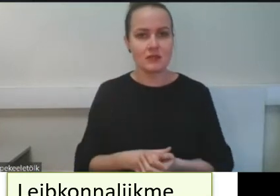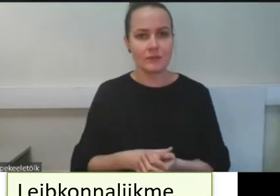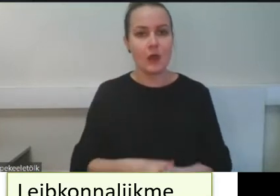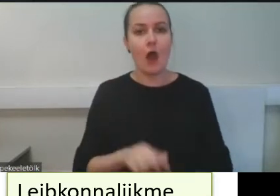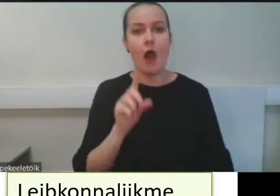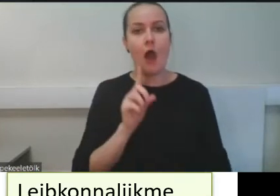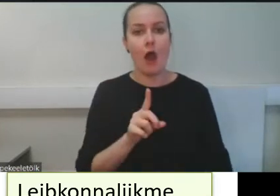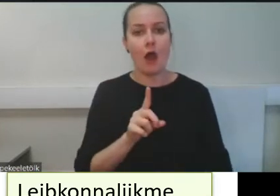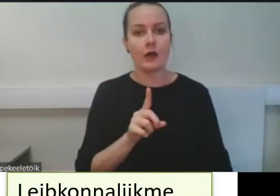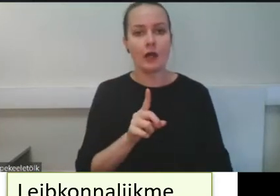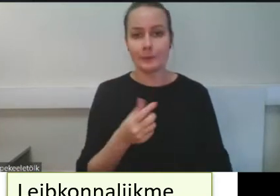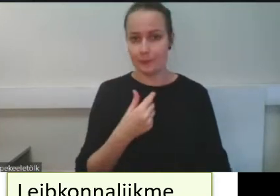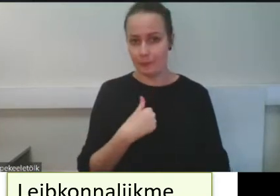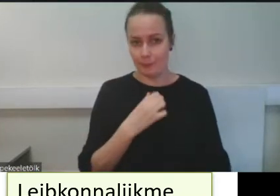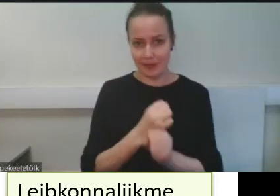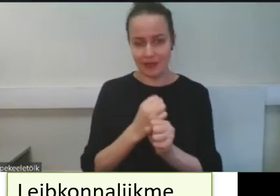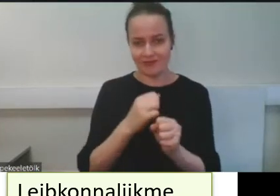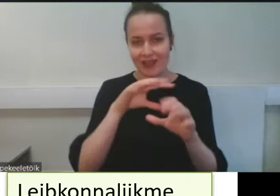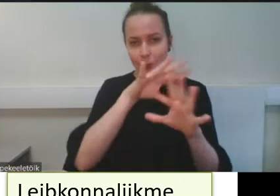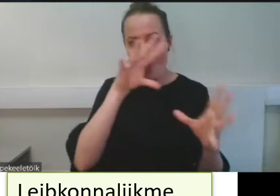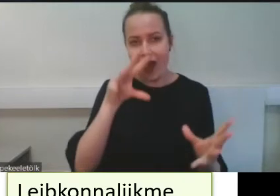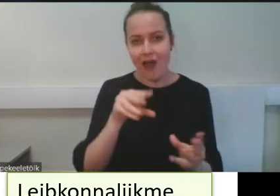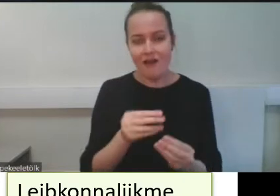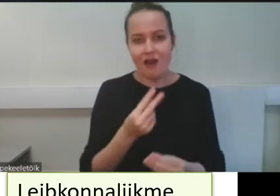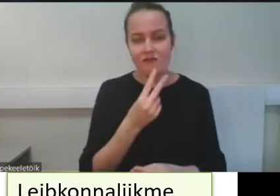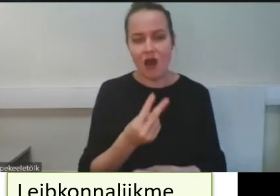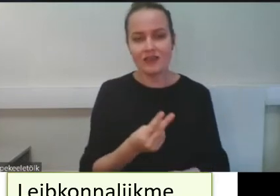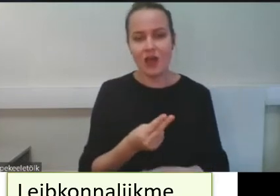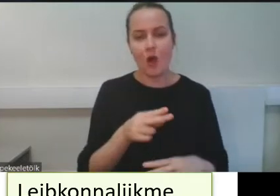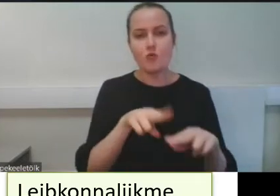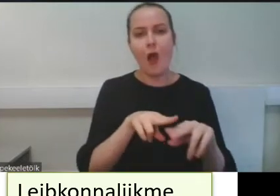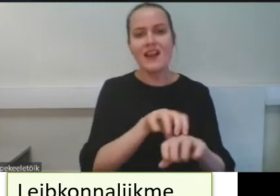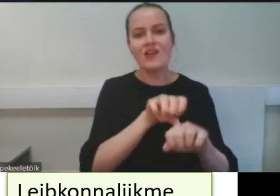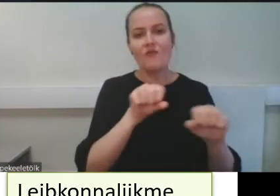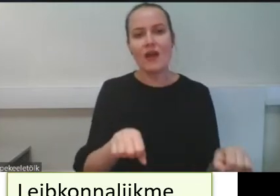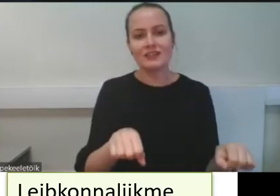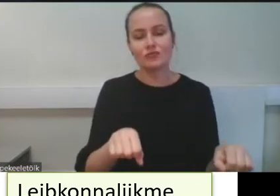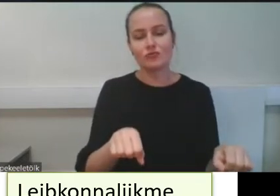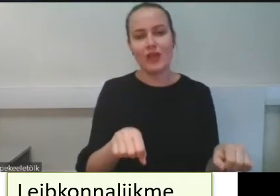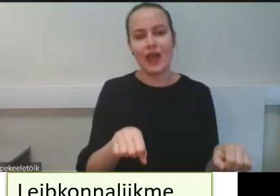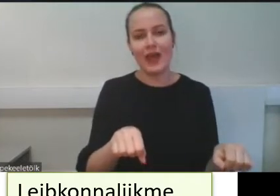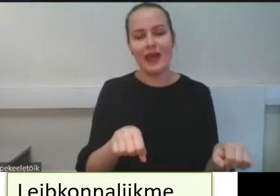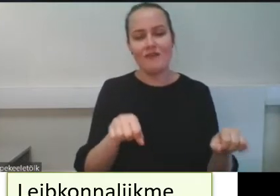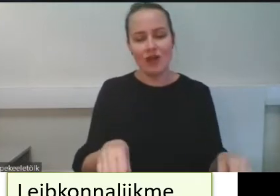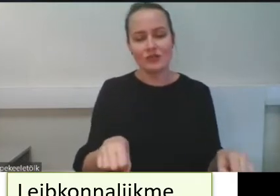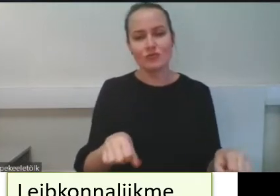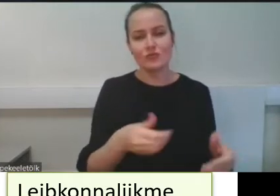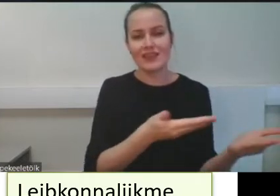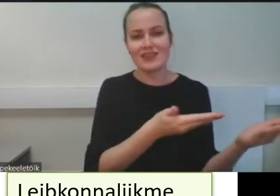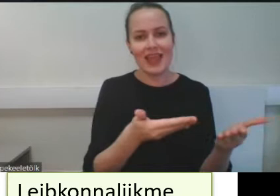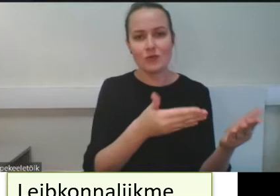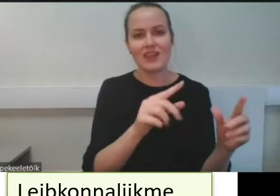Aitäh! Tundub, et enam küsimusi ei ole ja meil aeg just sai ilusti täis, et väga